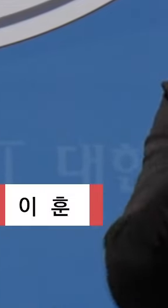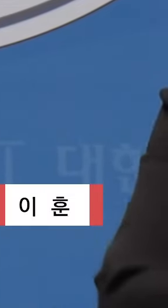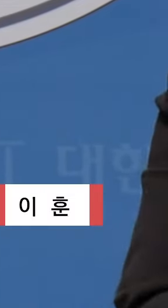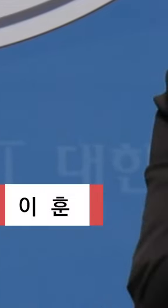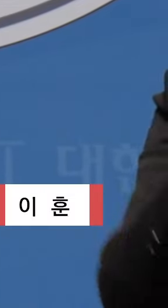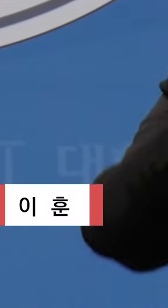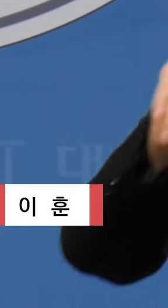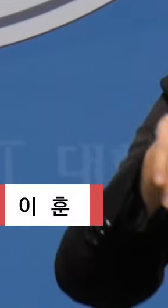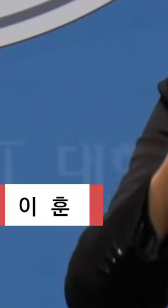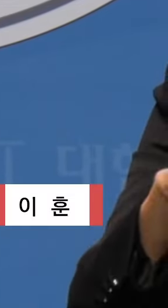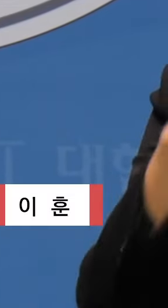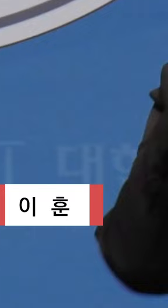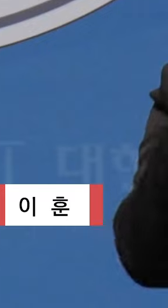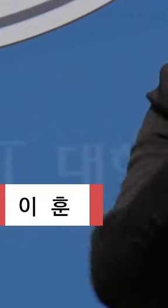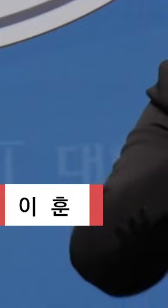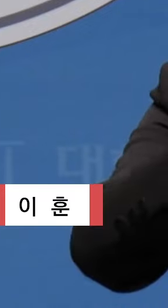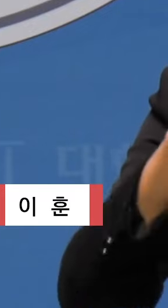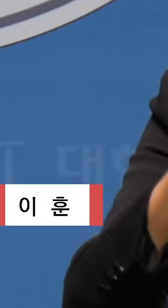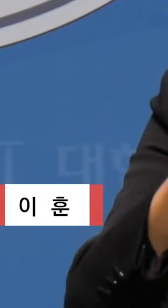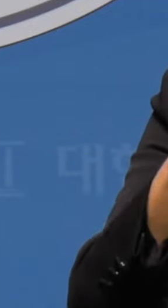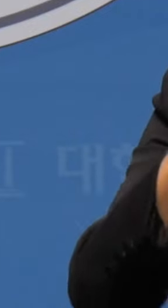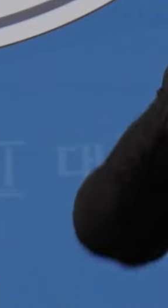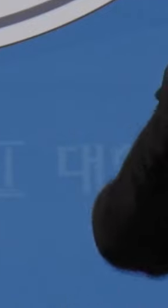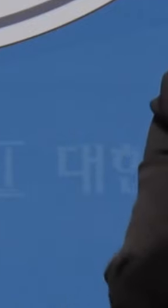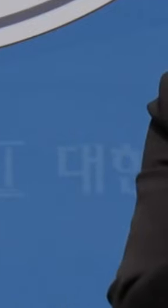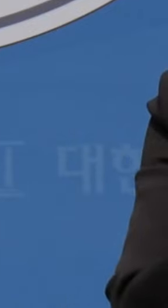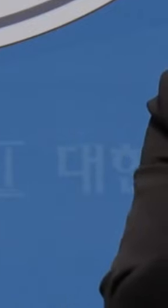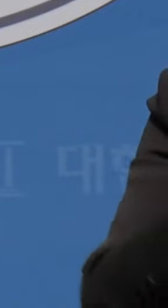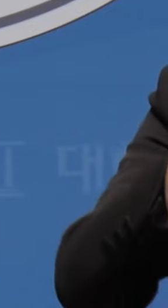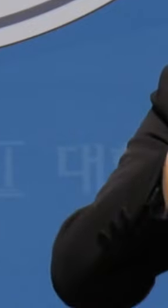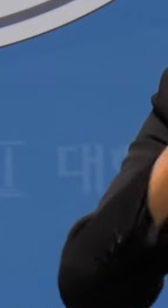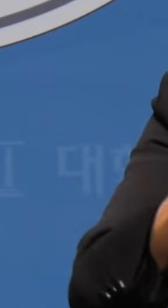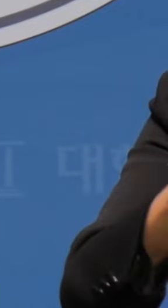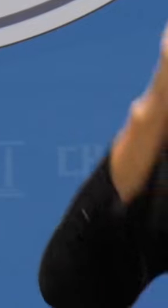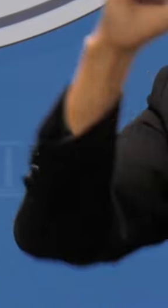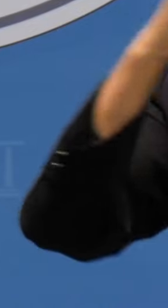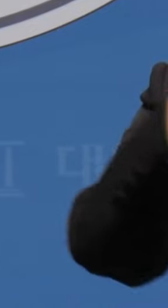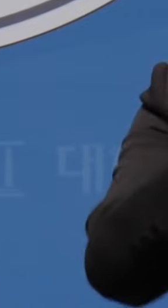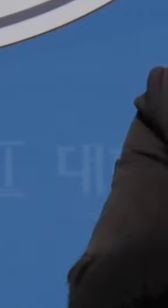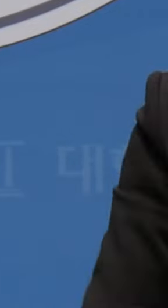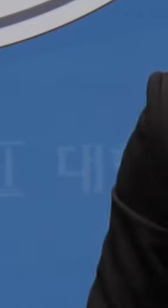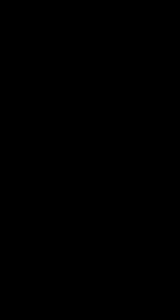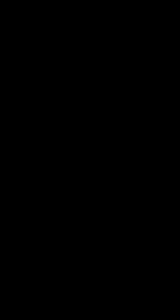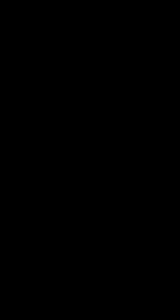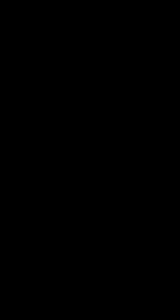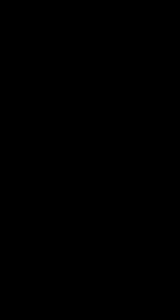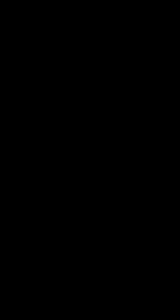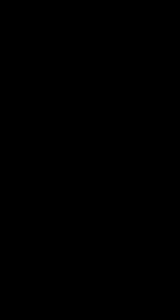여론 조작 범죄에 대해 엄중한 법적 책임을 물을 것입니다.